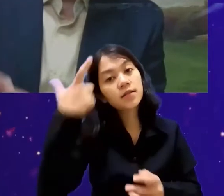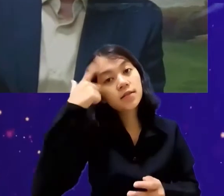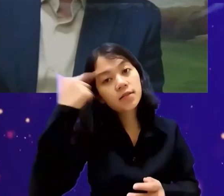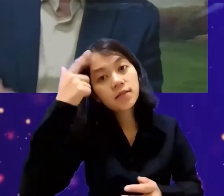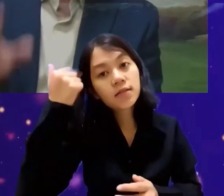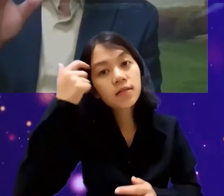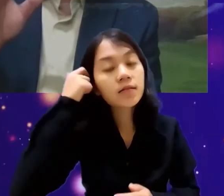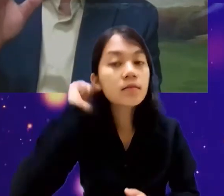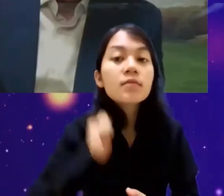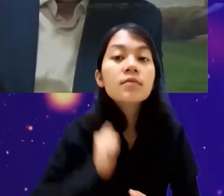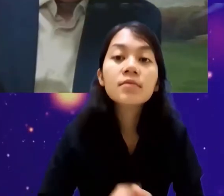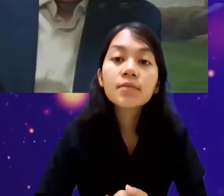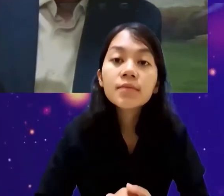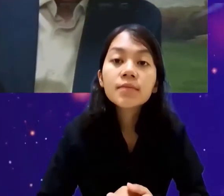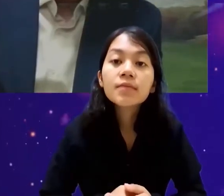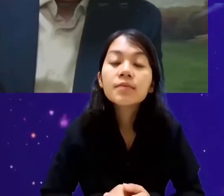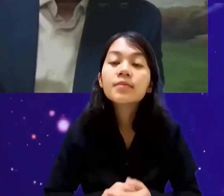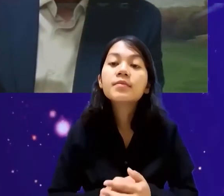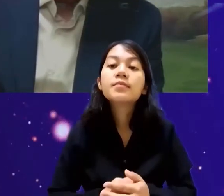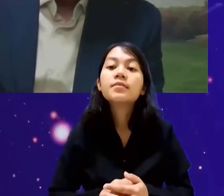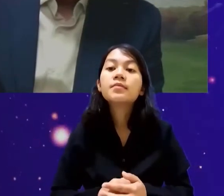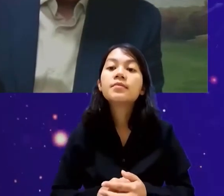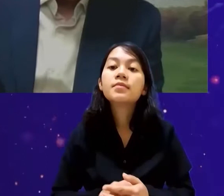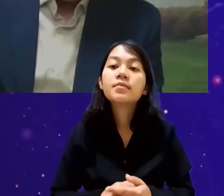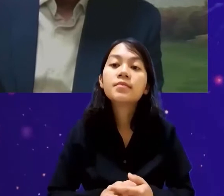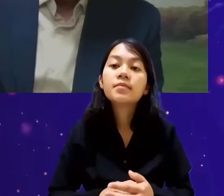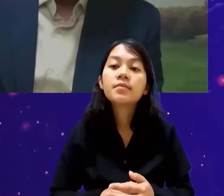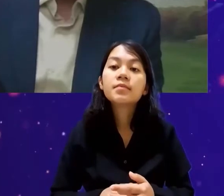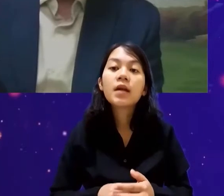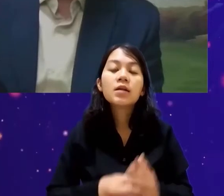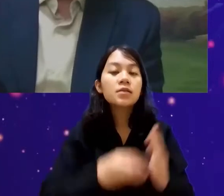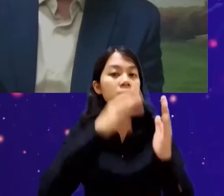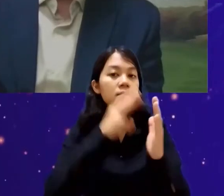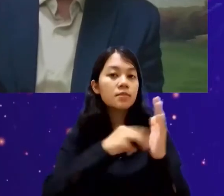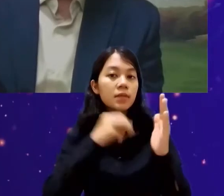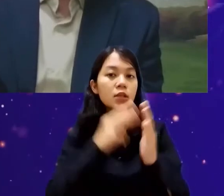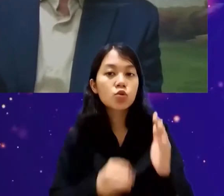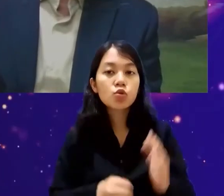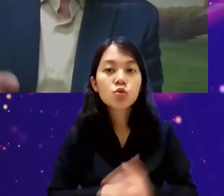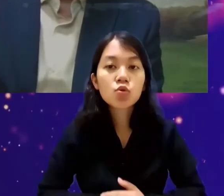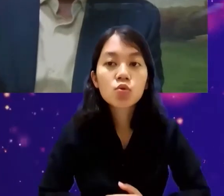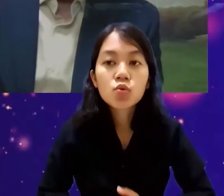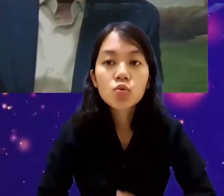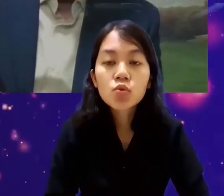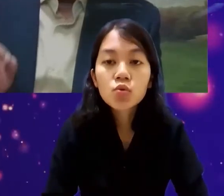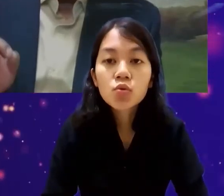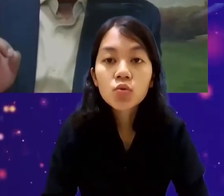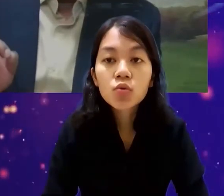Matius pasal yang ke-25 ini ayat di ayat yang ke-13 yang mengatakan, karena itu, ini